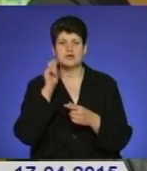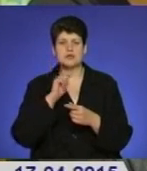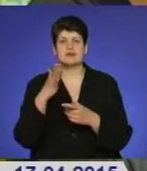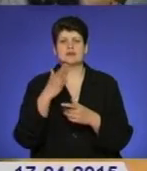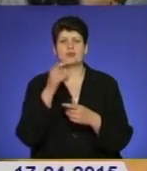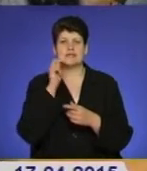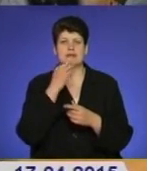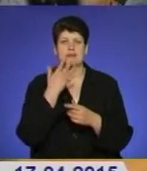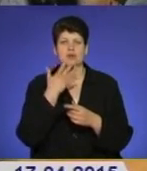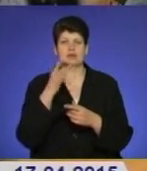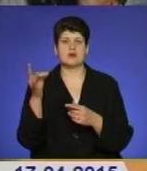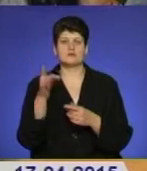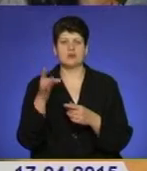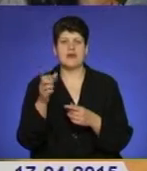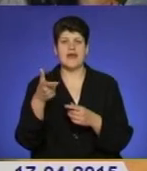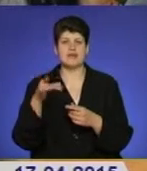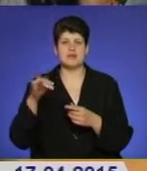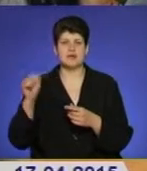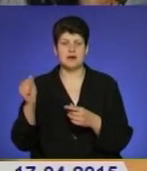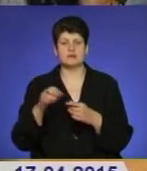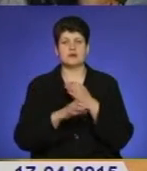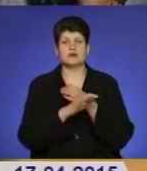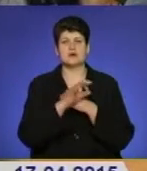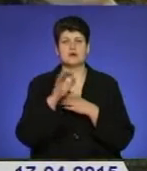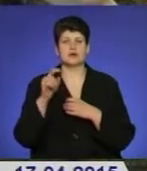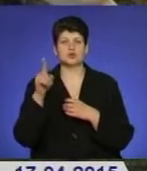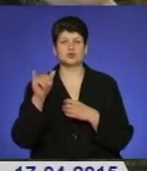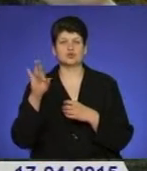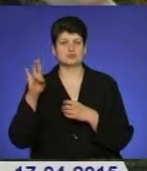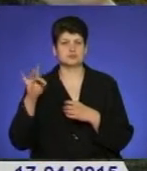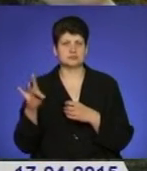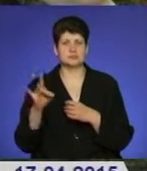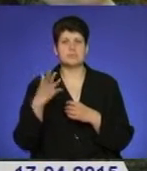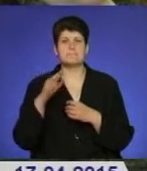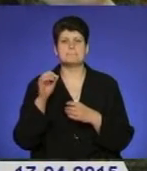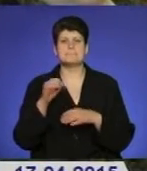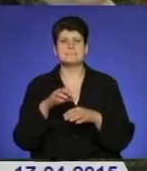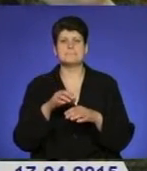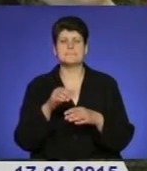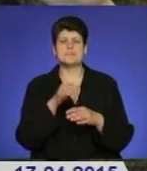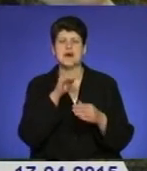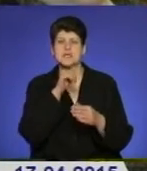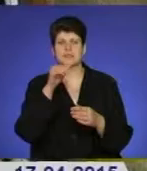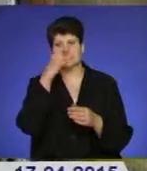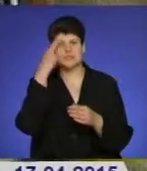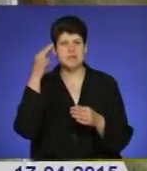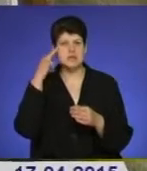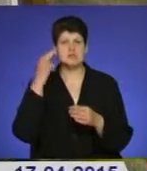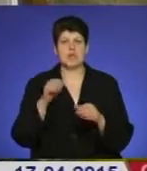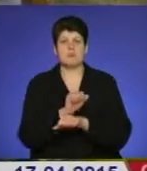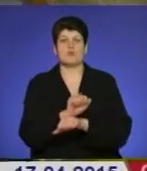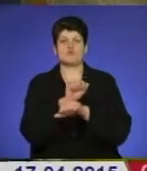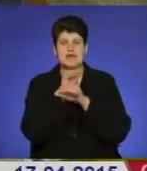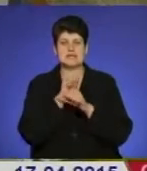народна республіка, Гетьманат, Західноукраїнська народна республіка, партизанські і повстанські загони